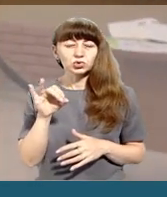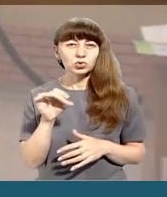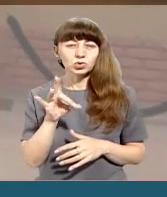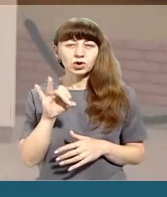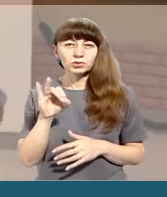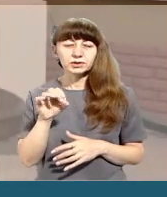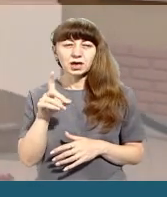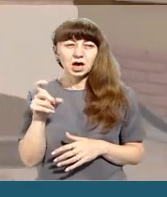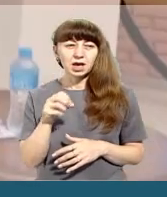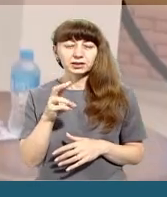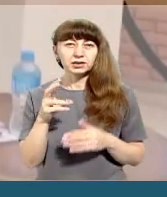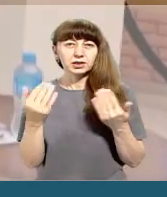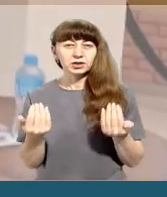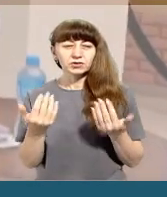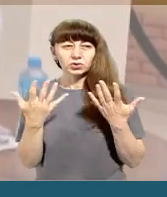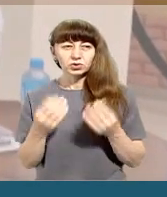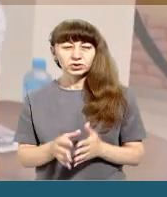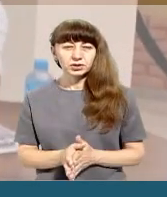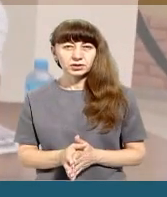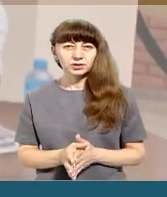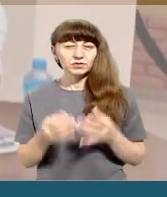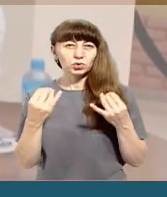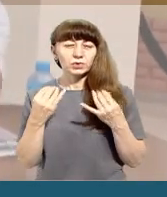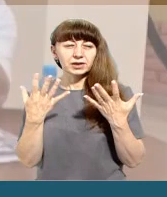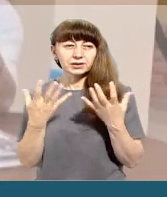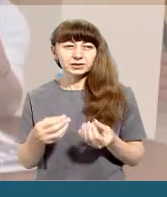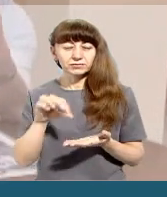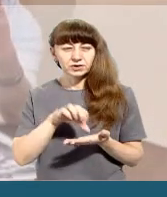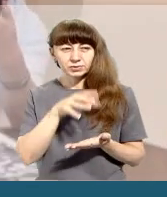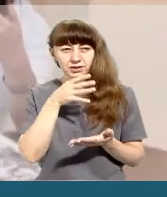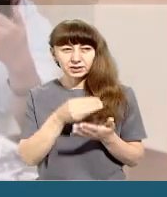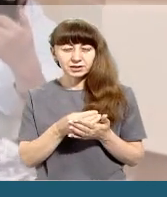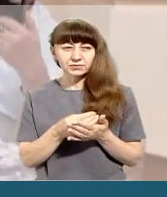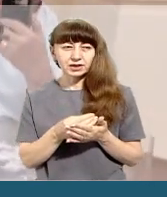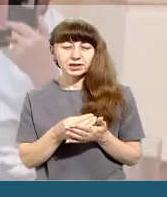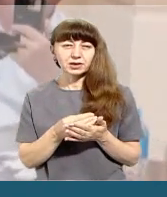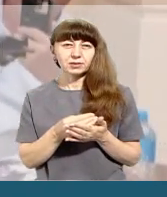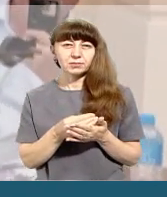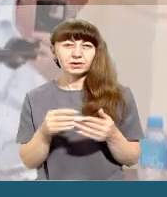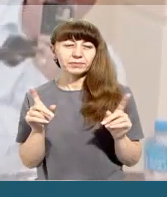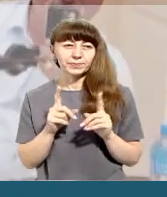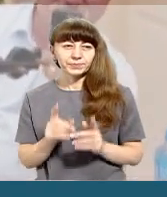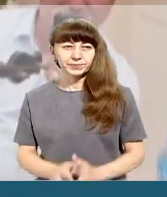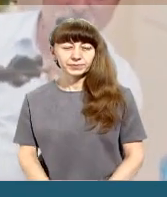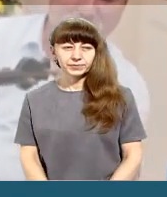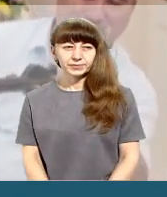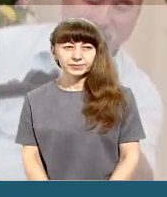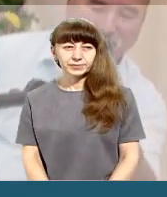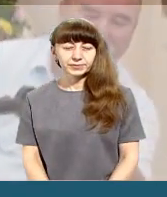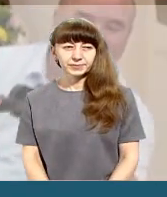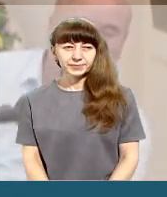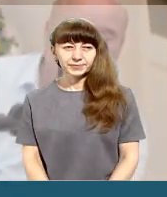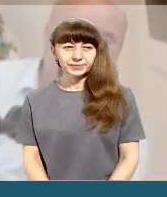өз арнауын паш етті. Абайсымын ұлықтаса мұражайым, қашанда ұмытылмай қалған